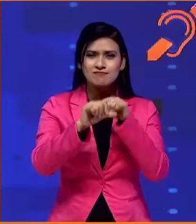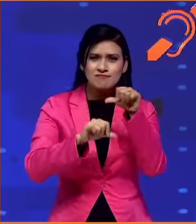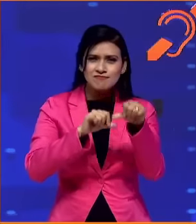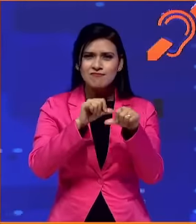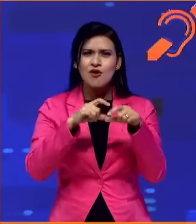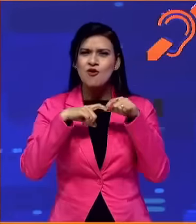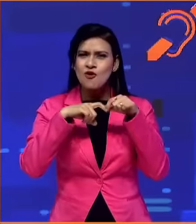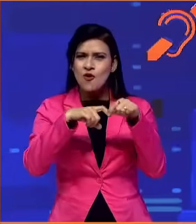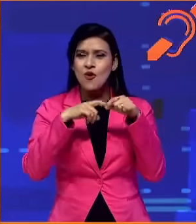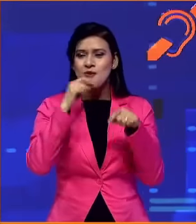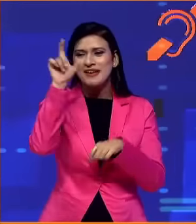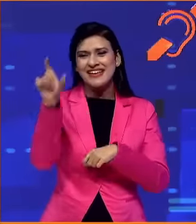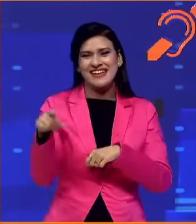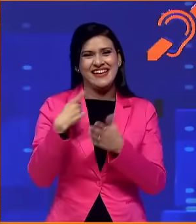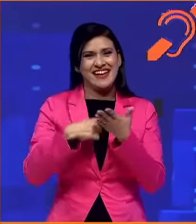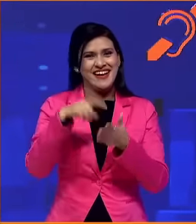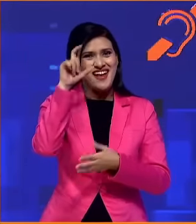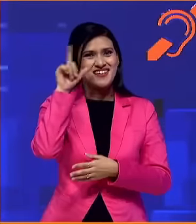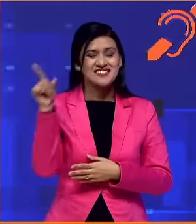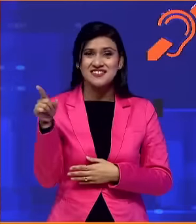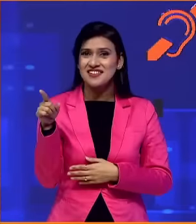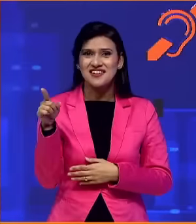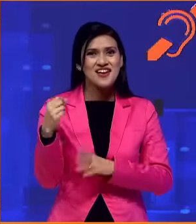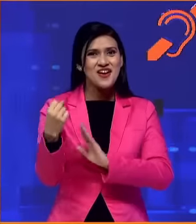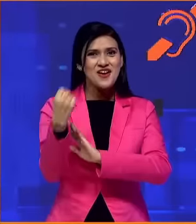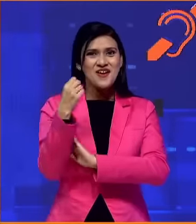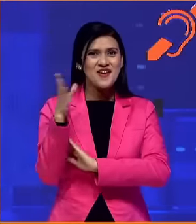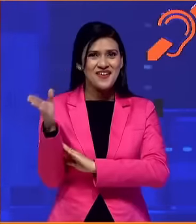रजतशर्माकेसामनेअपनीबातकाइतनीदृढ़तासेबचावकरनेकेलिएआपवास्तवमेंप्रशंसाकेपात्रहैं,रजतशर्मा